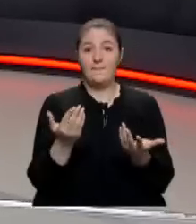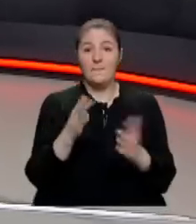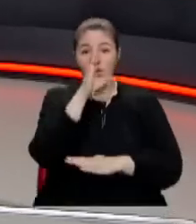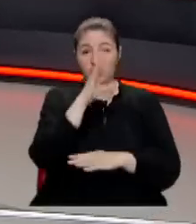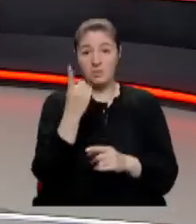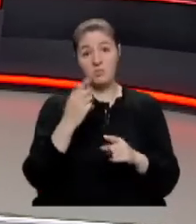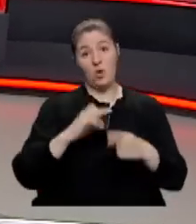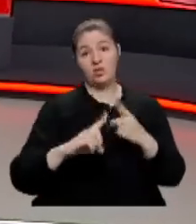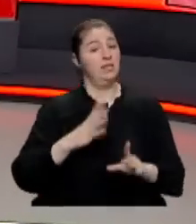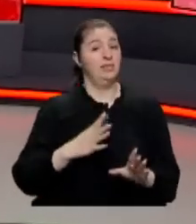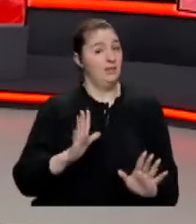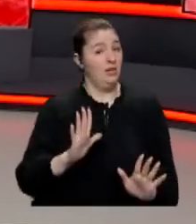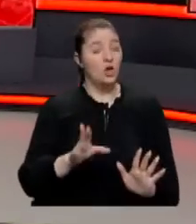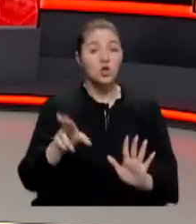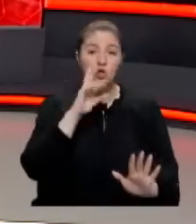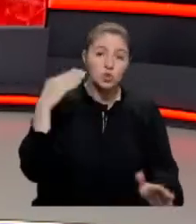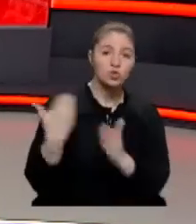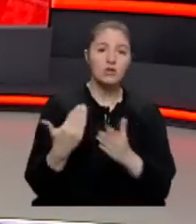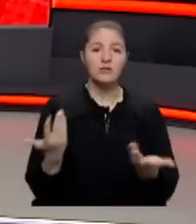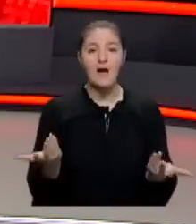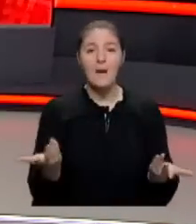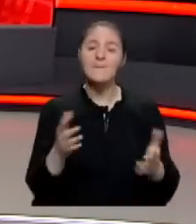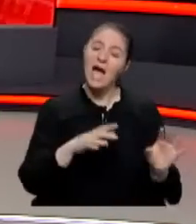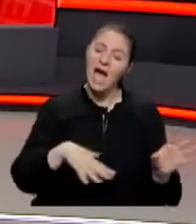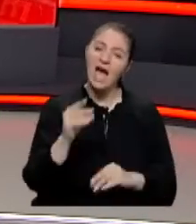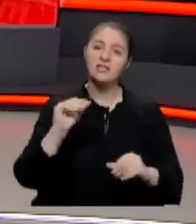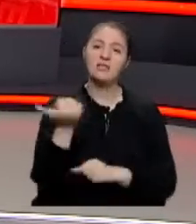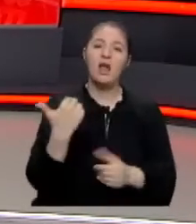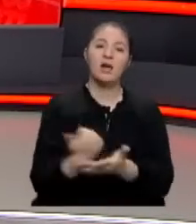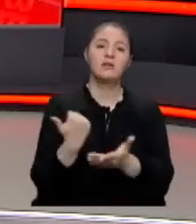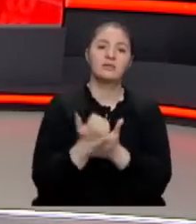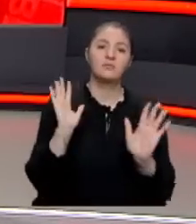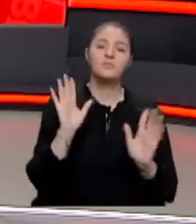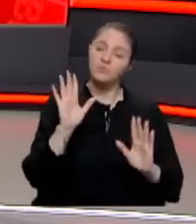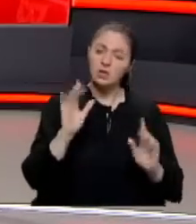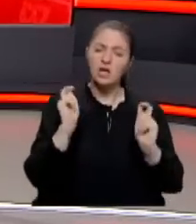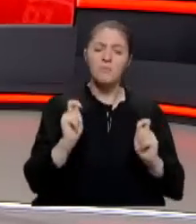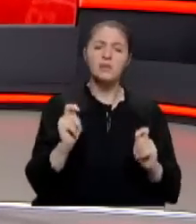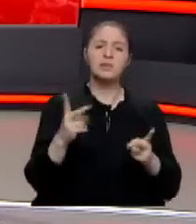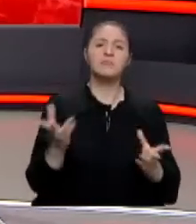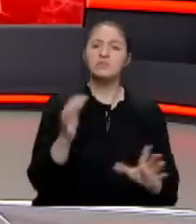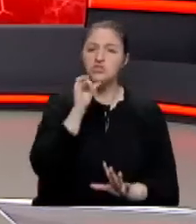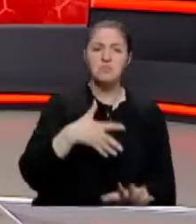ciddi bir politika ister sonunda da herkes değer kazanır uygulanır yapılır hiç merak etmeyin